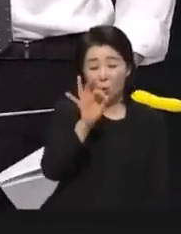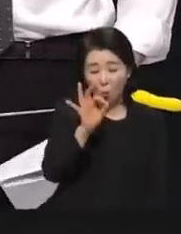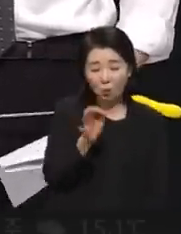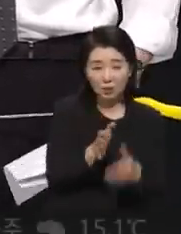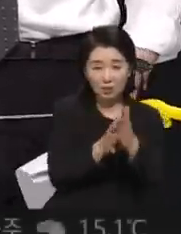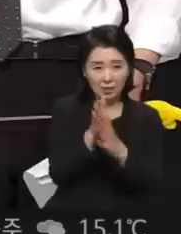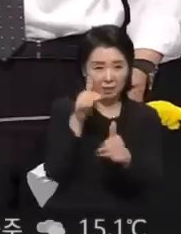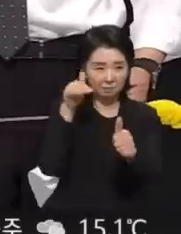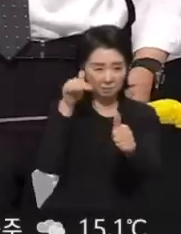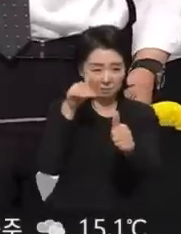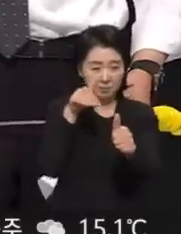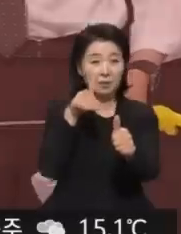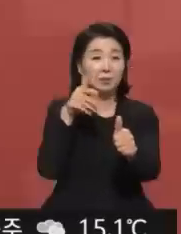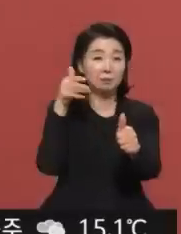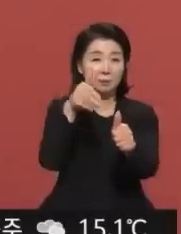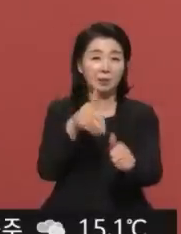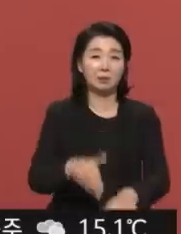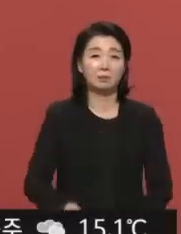겨냥한 겁니다.